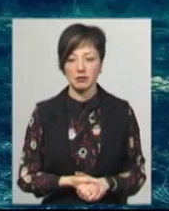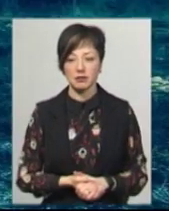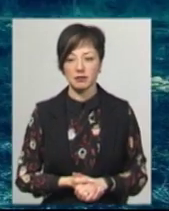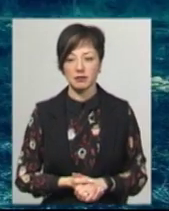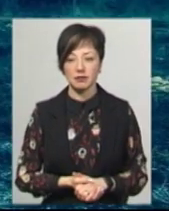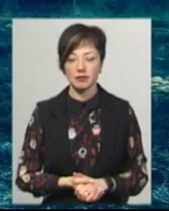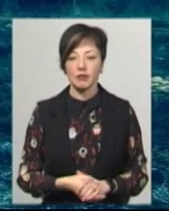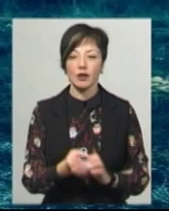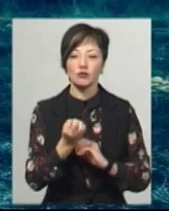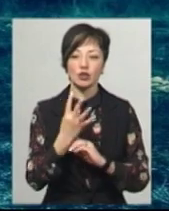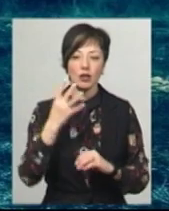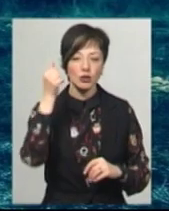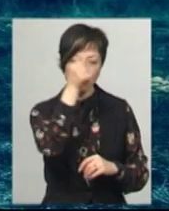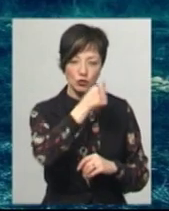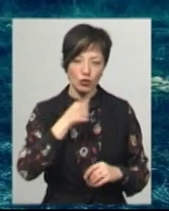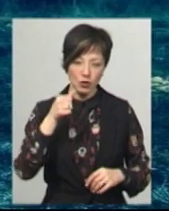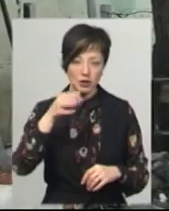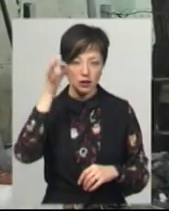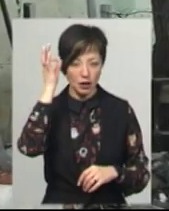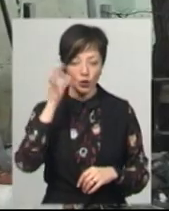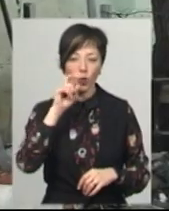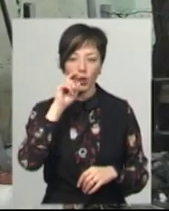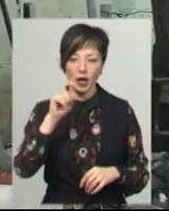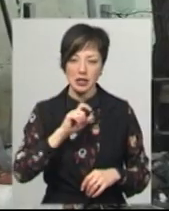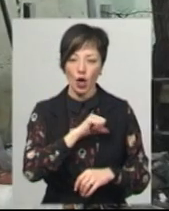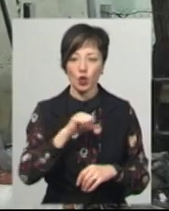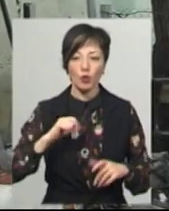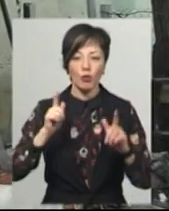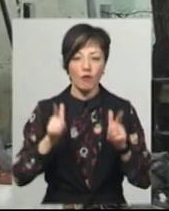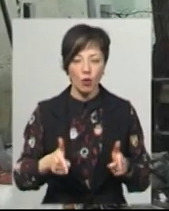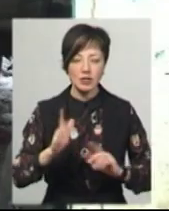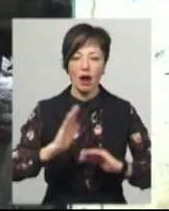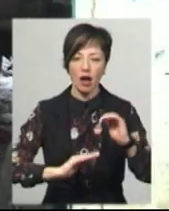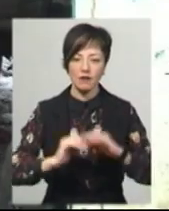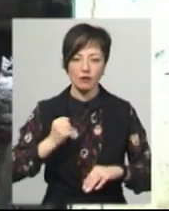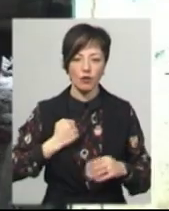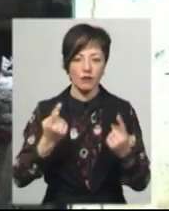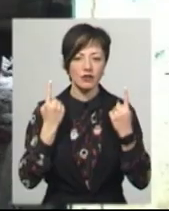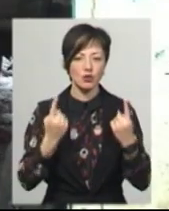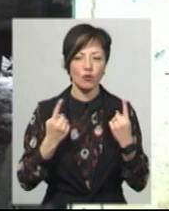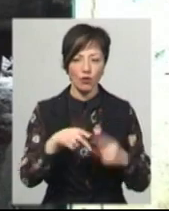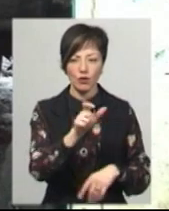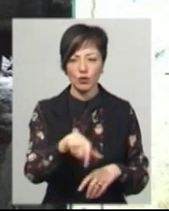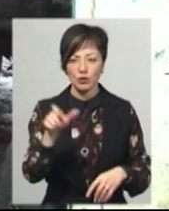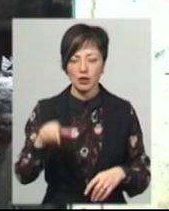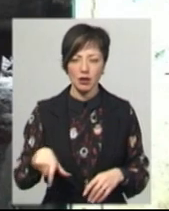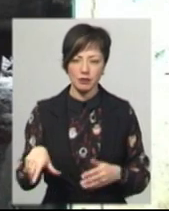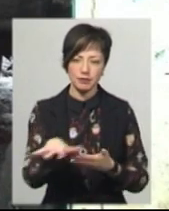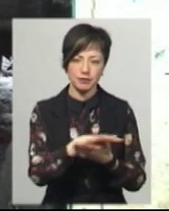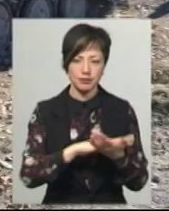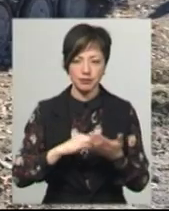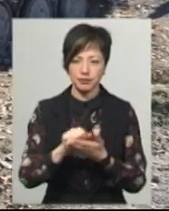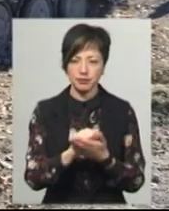їм. У 14-му році, згадує Микола Зозуля, і українські добровольці, і кадрові військові зазнали великих людських втрат. Район